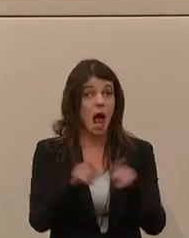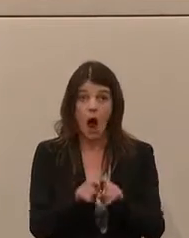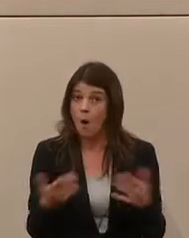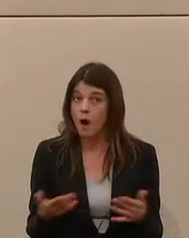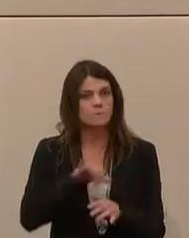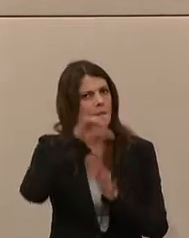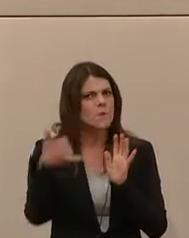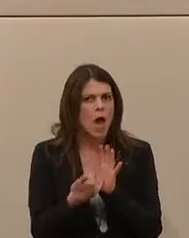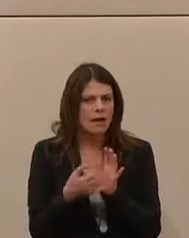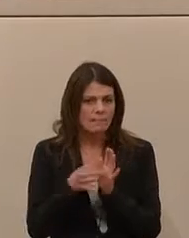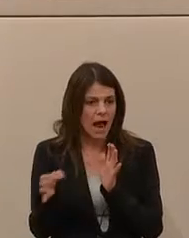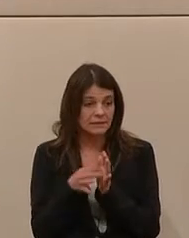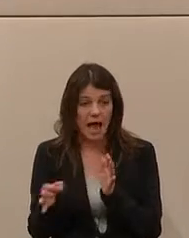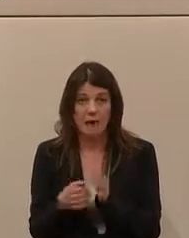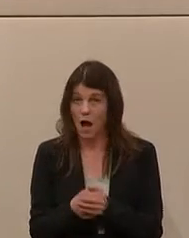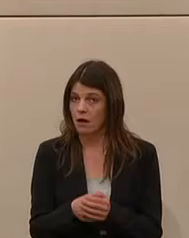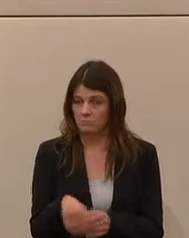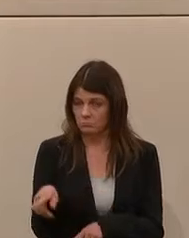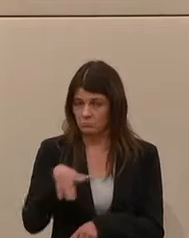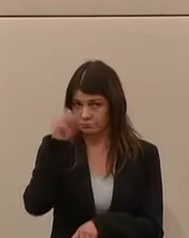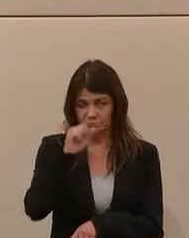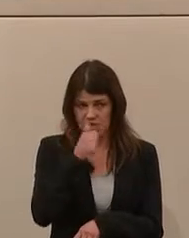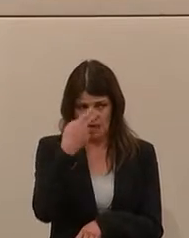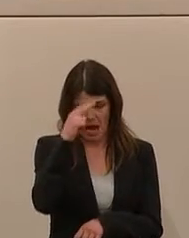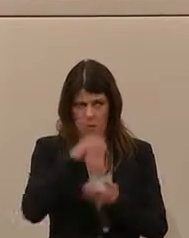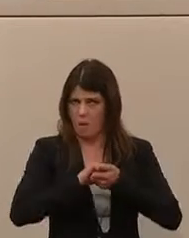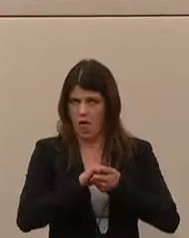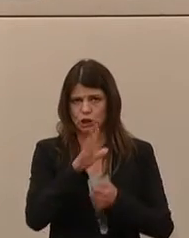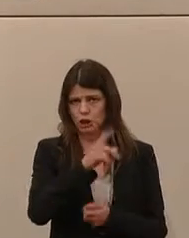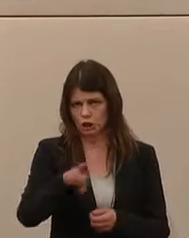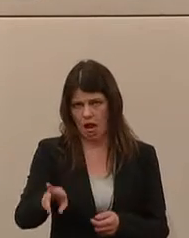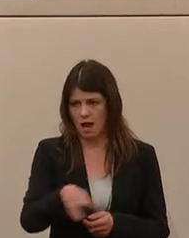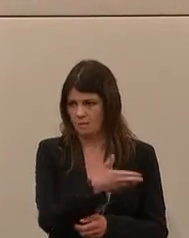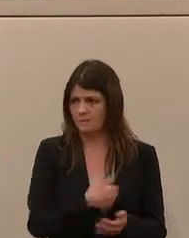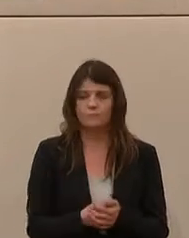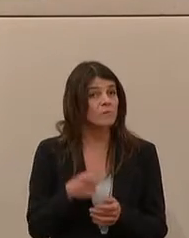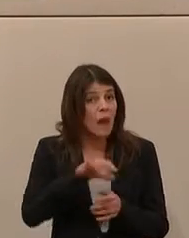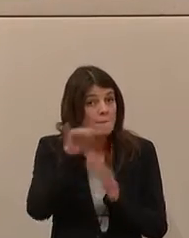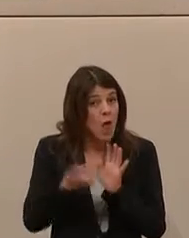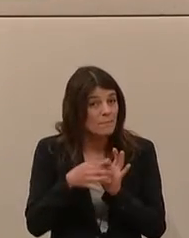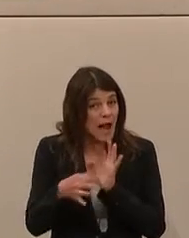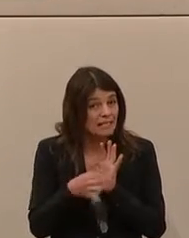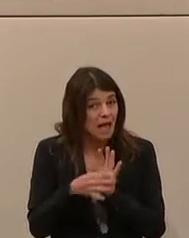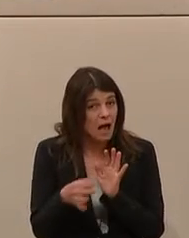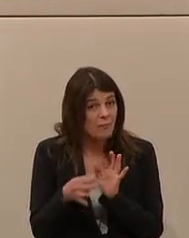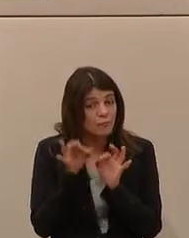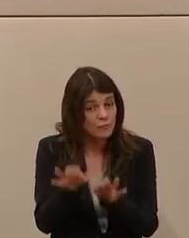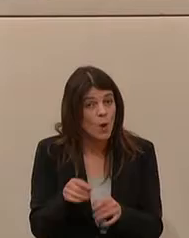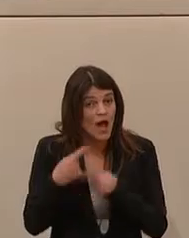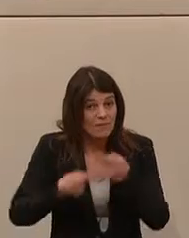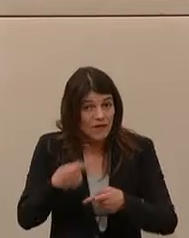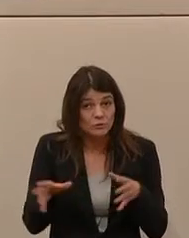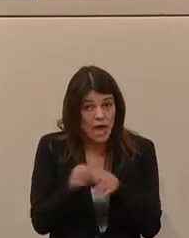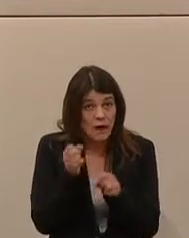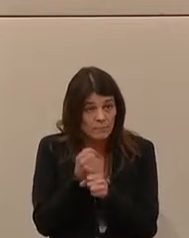Die Projektmaßnahmen, und da verstehe ich Sie überhaupt nicht, Herr Kollege Schieder, die Projektmaßnahmen der Entwicklungszusammenarbeit der